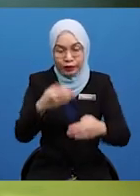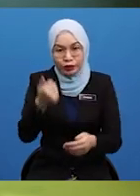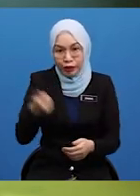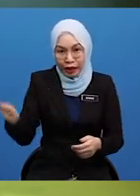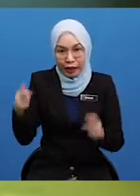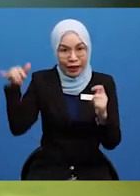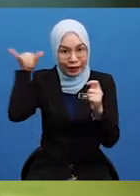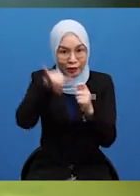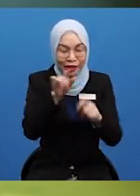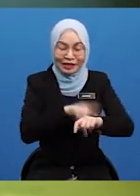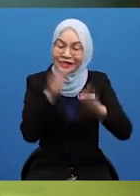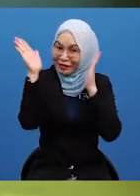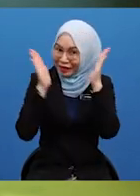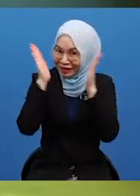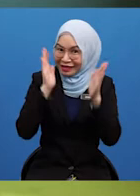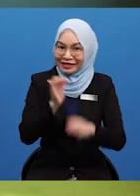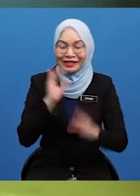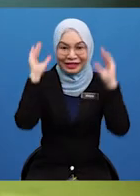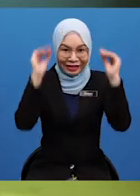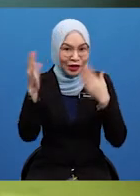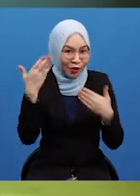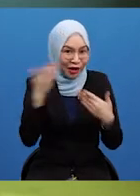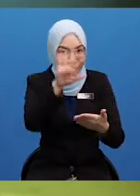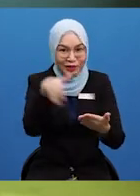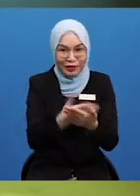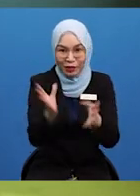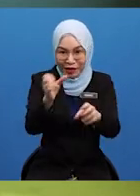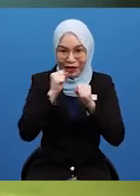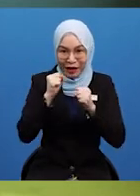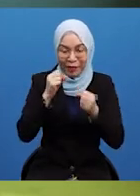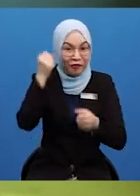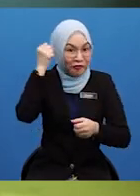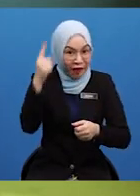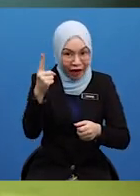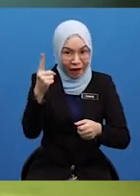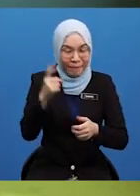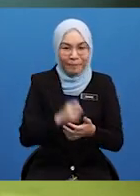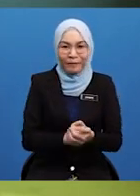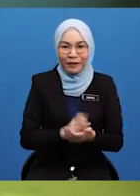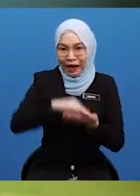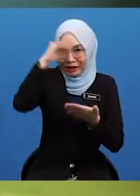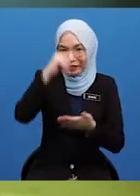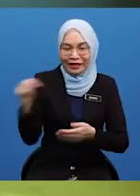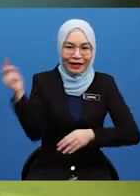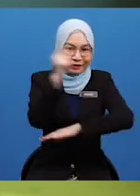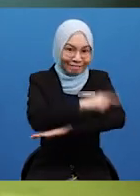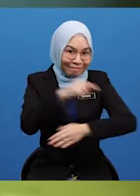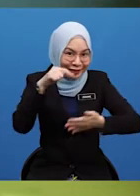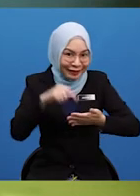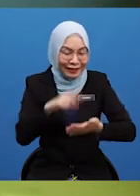di Malaysia Begu harap semua dapat memahami dan